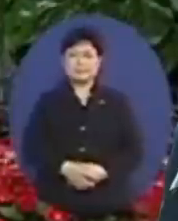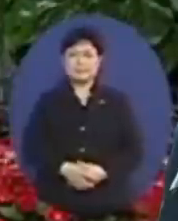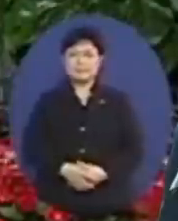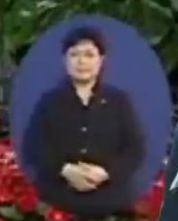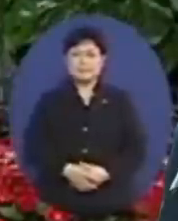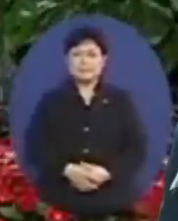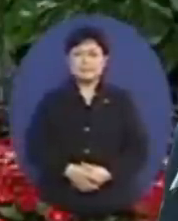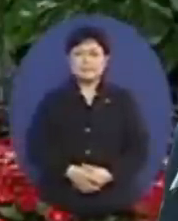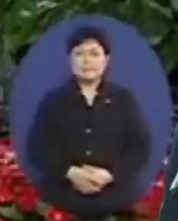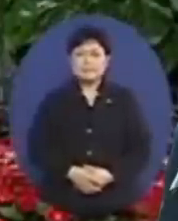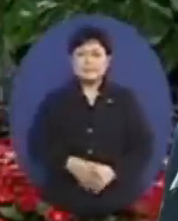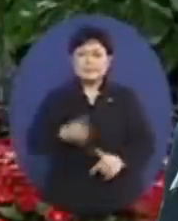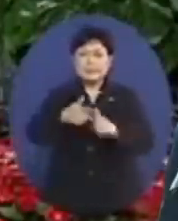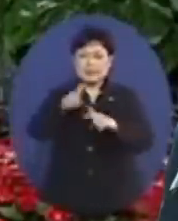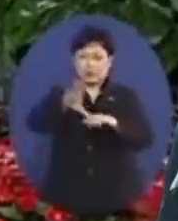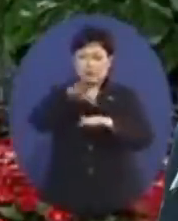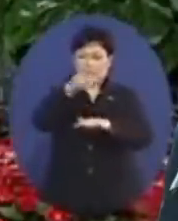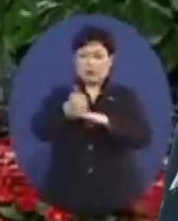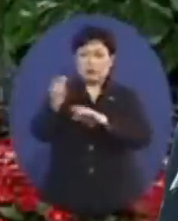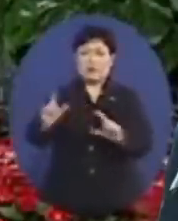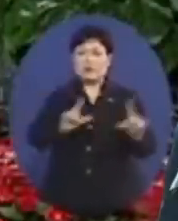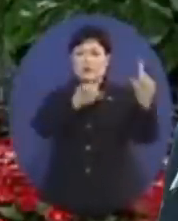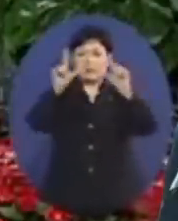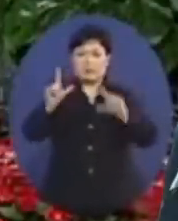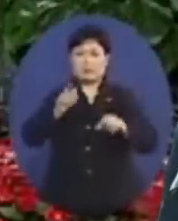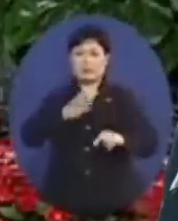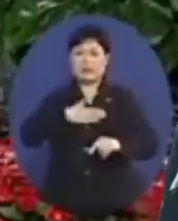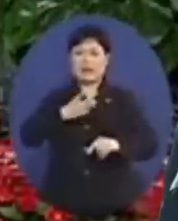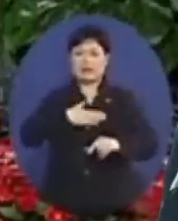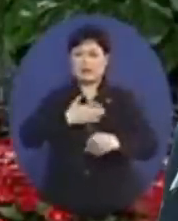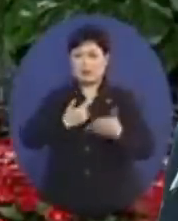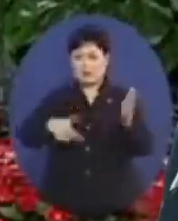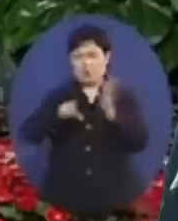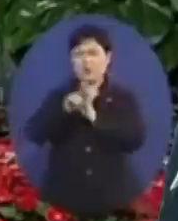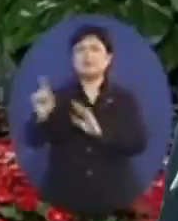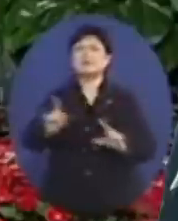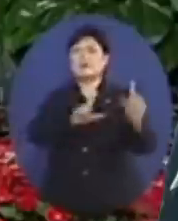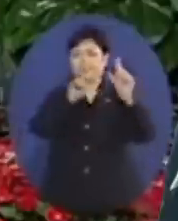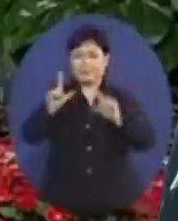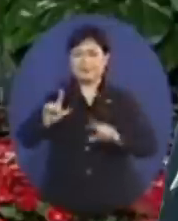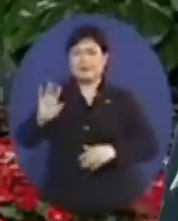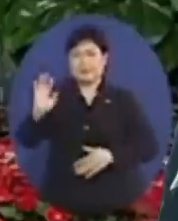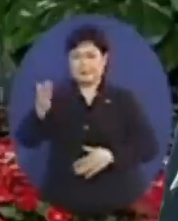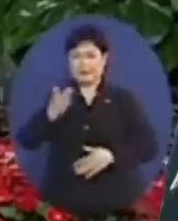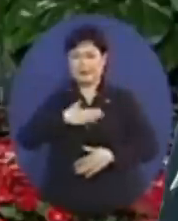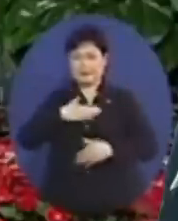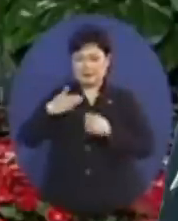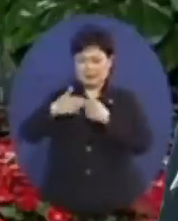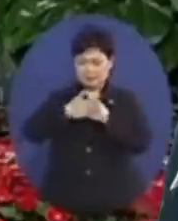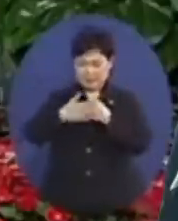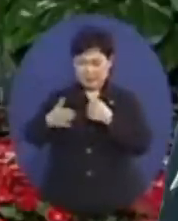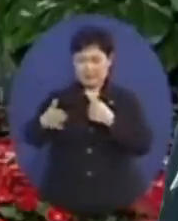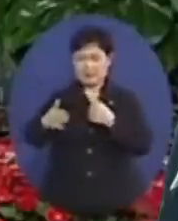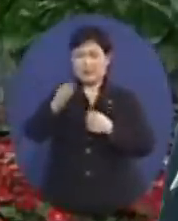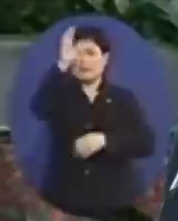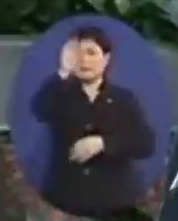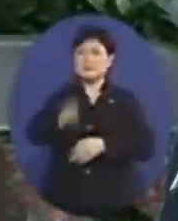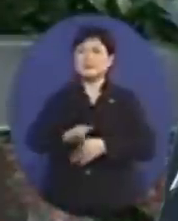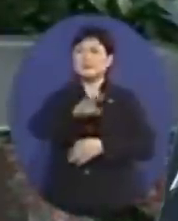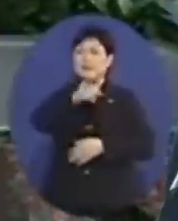배 일어나고 예수 그리스도의 삶은 나를 위한 삶인 것입니다. 나 위하여